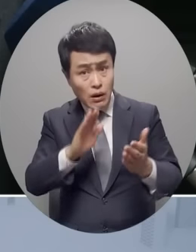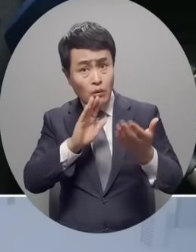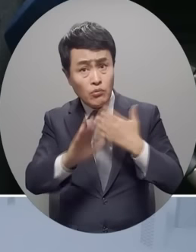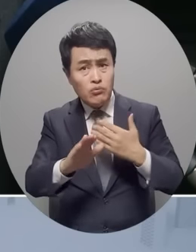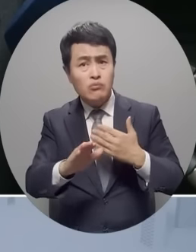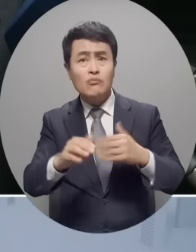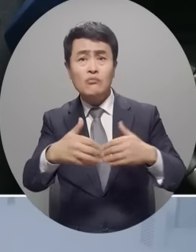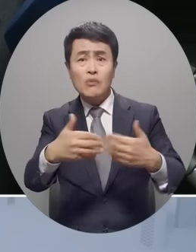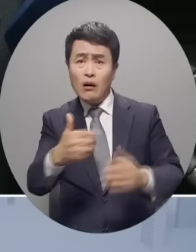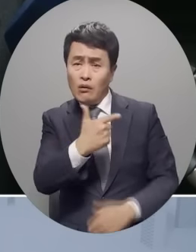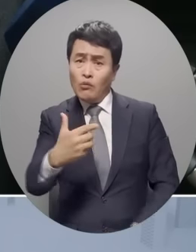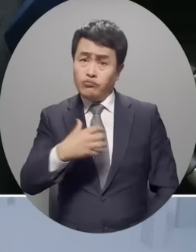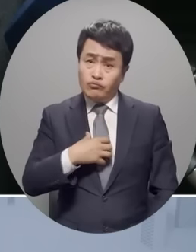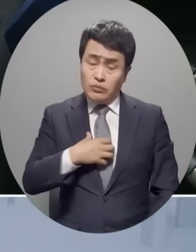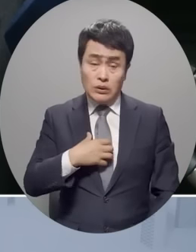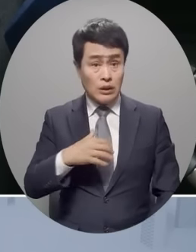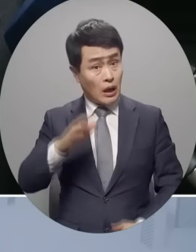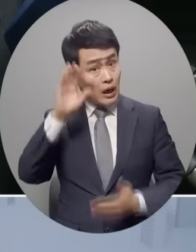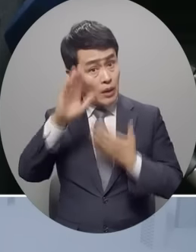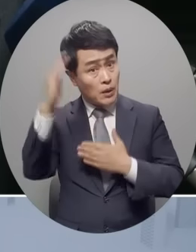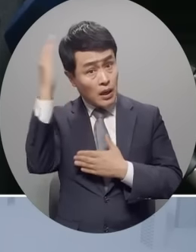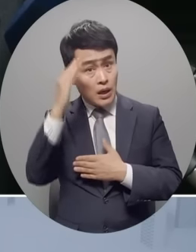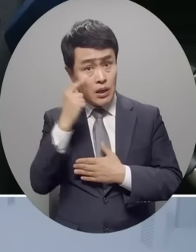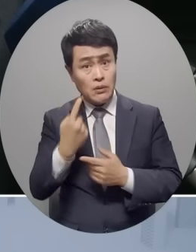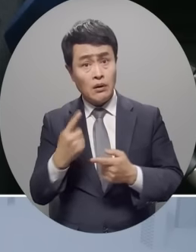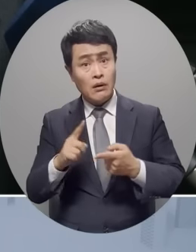어떤 영향이 예상되나요?